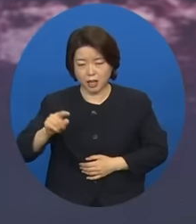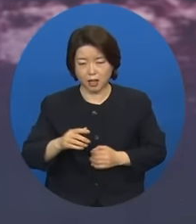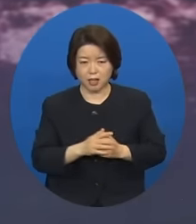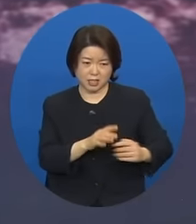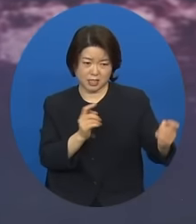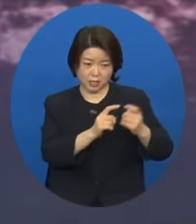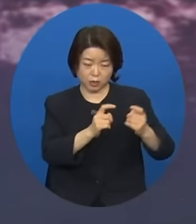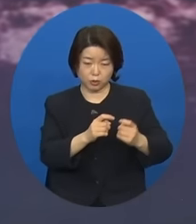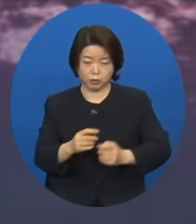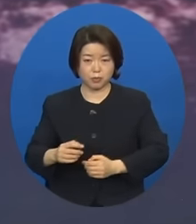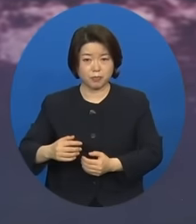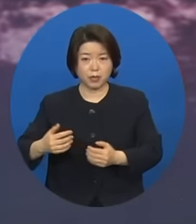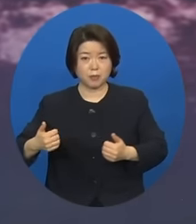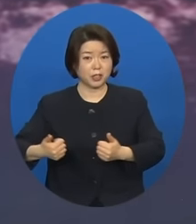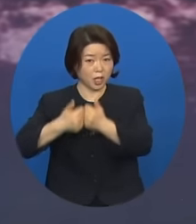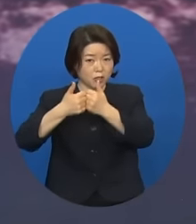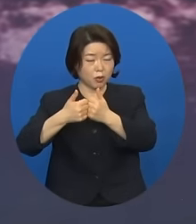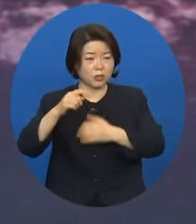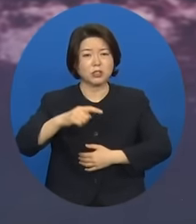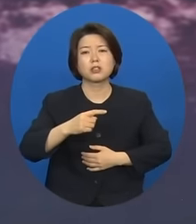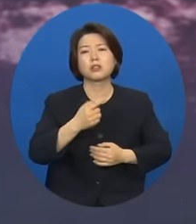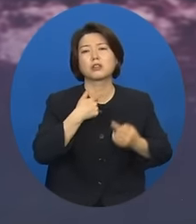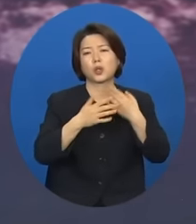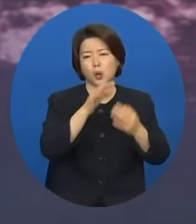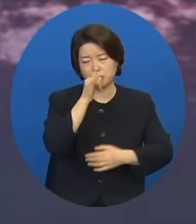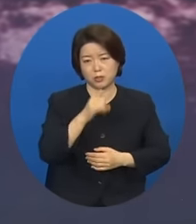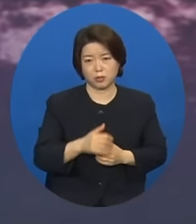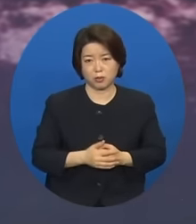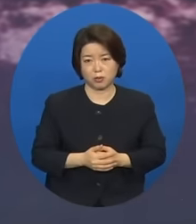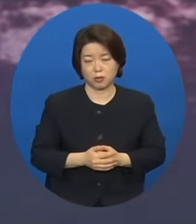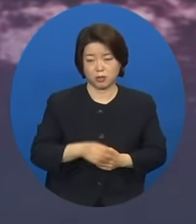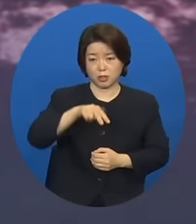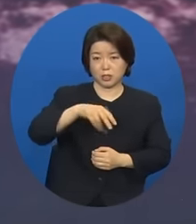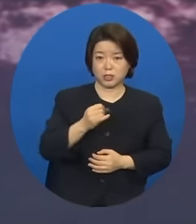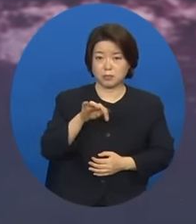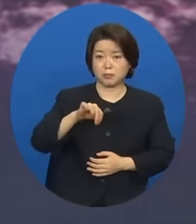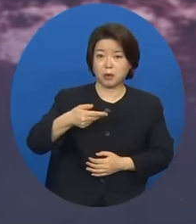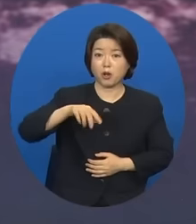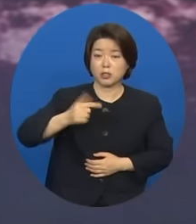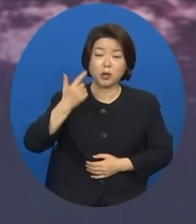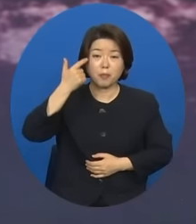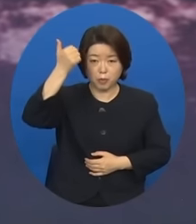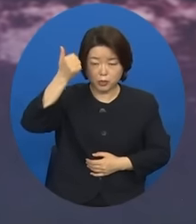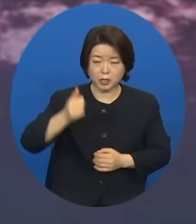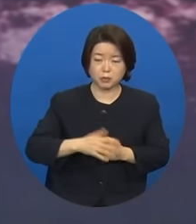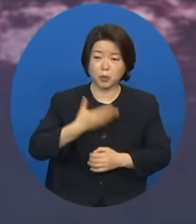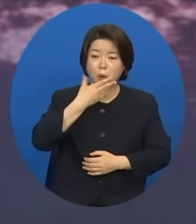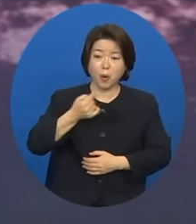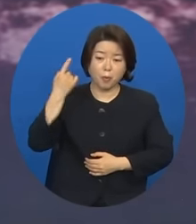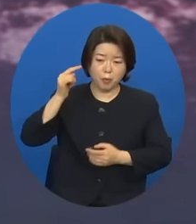것입니다 스펄 전도 마찬가지예요 복음을 그대로 정했기 때문에 사탄이 가만 놔두지 않았던